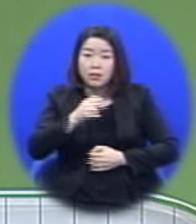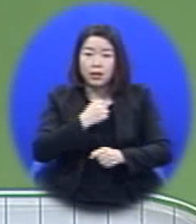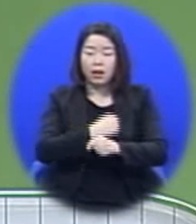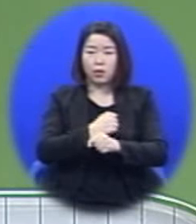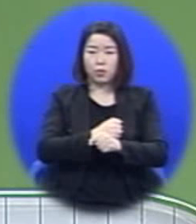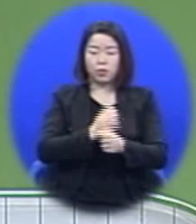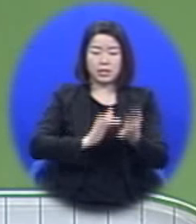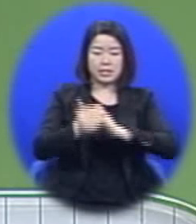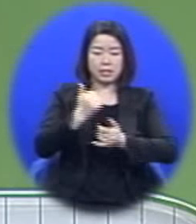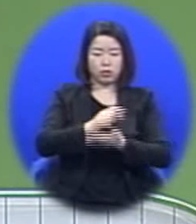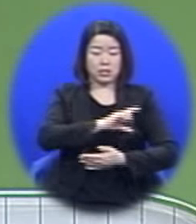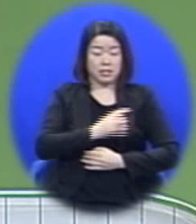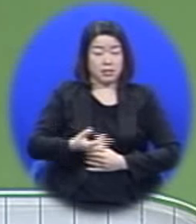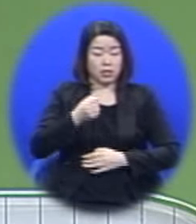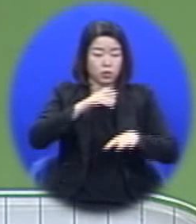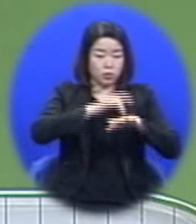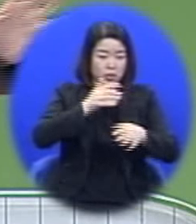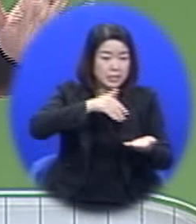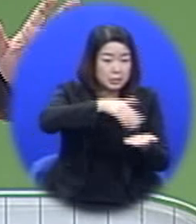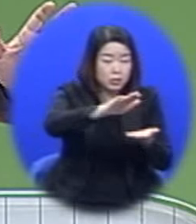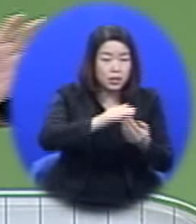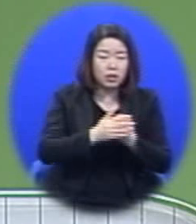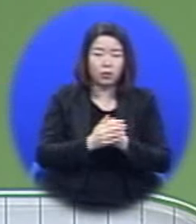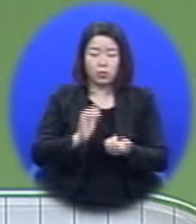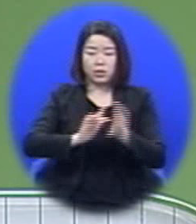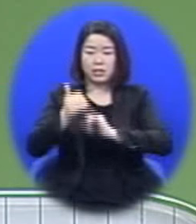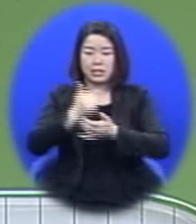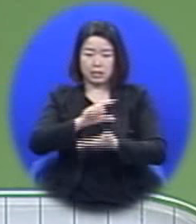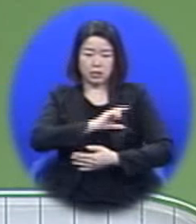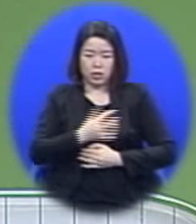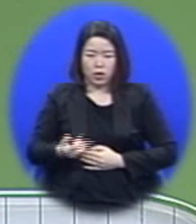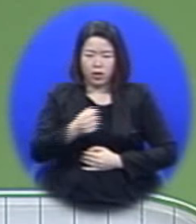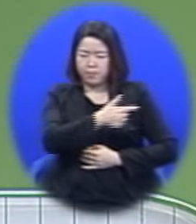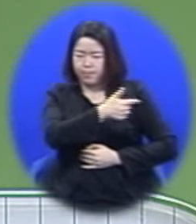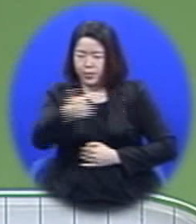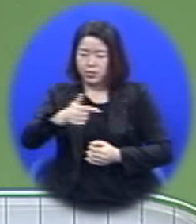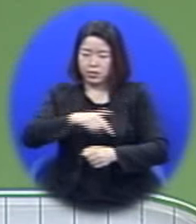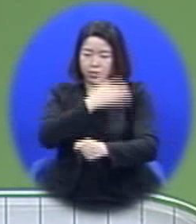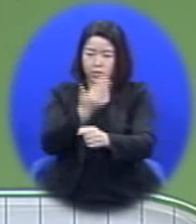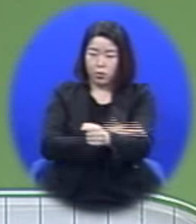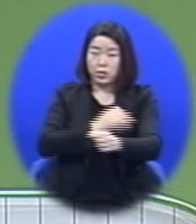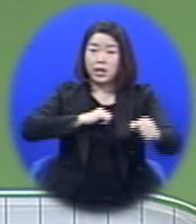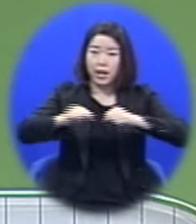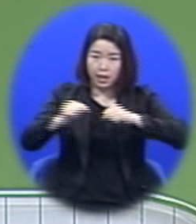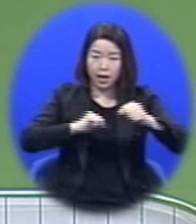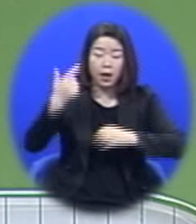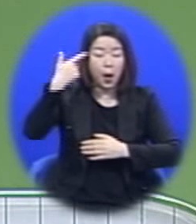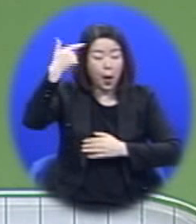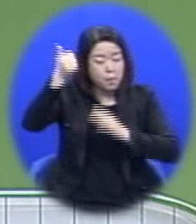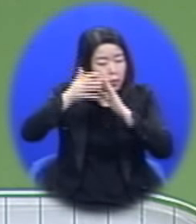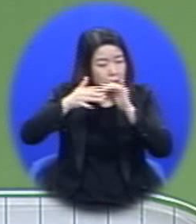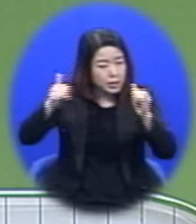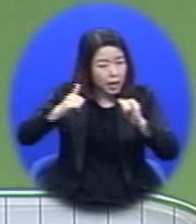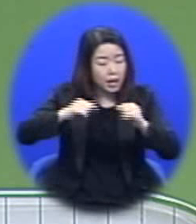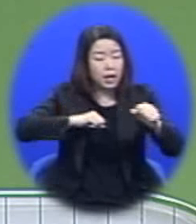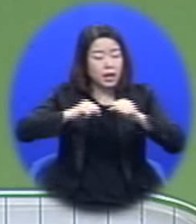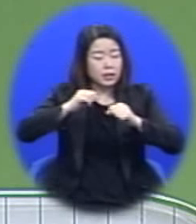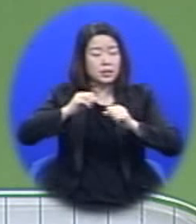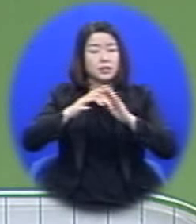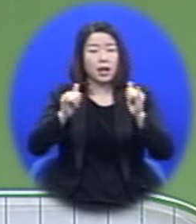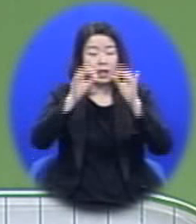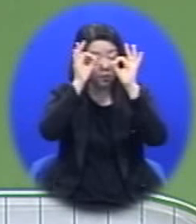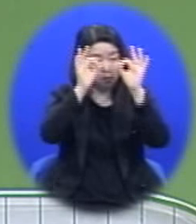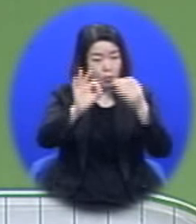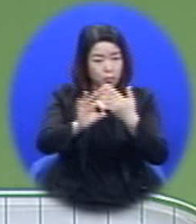이름으로 귀신 쫓아내고 예수님의 이름으로 큰 권능을 행하는 그런 목회자나 사역자를 보면 이건